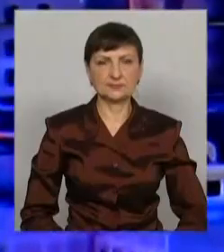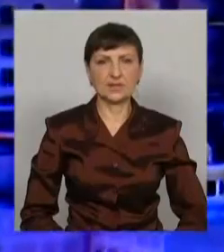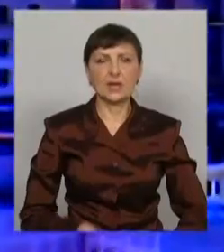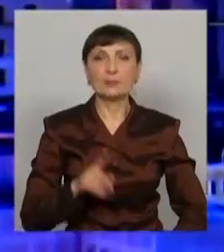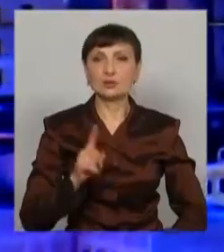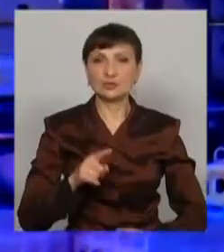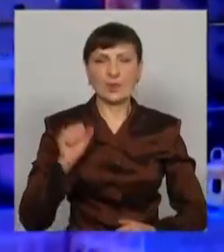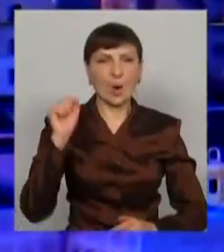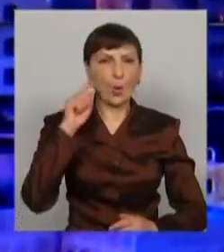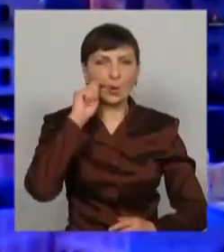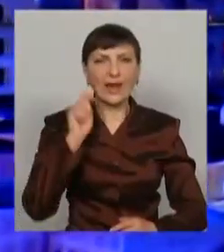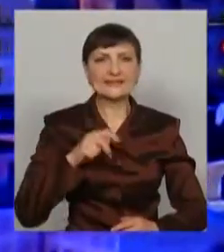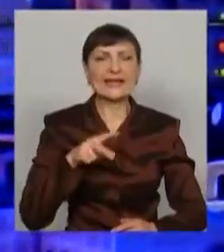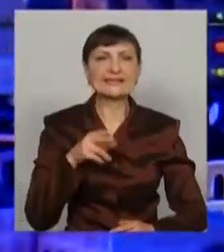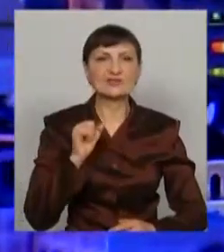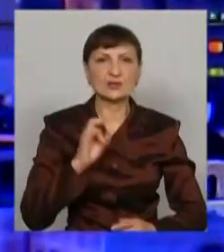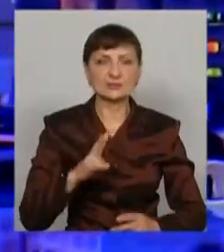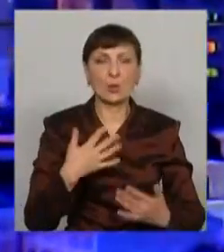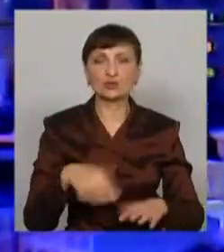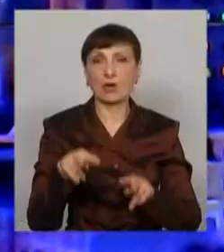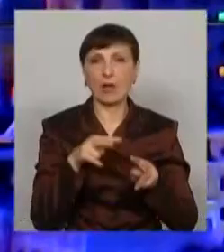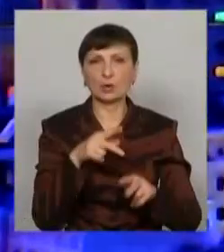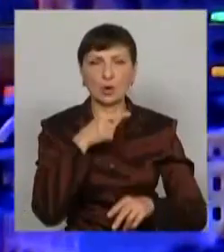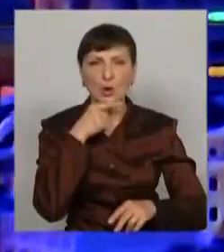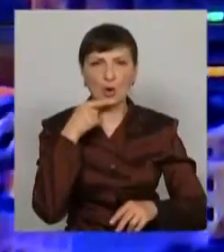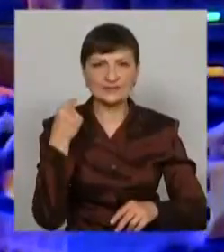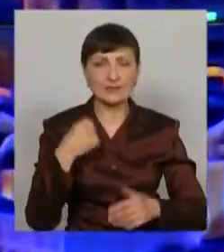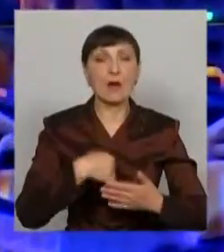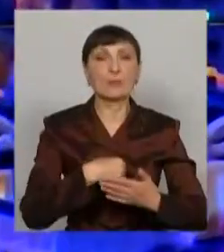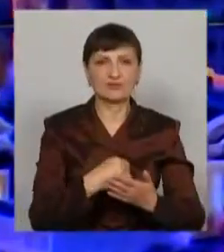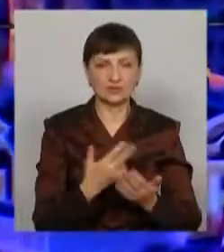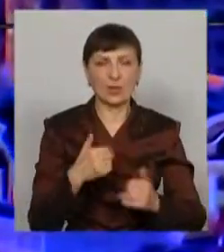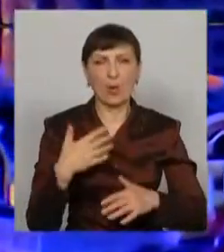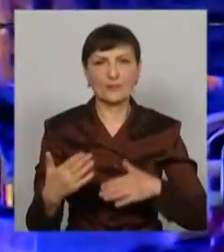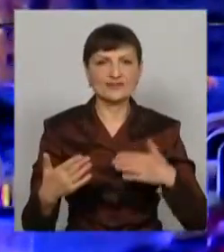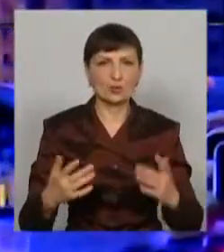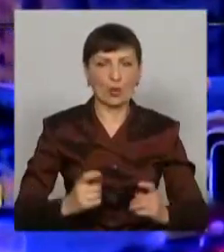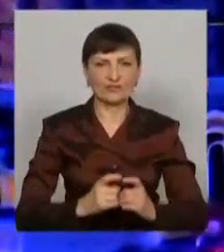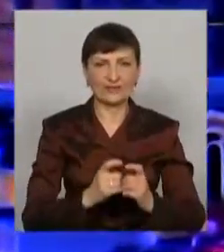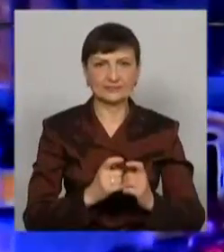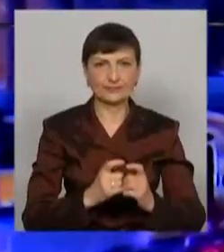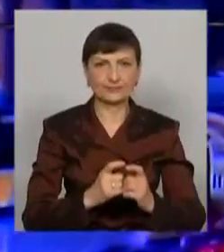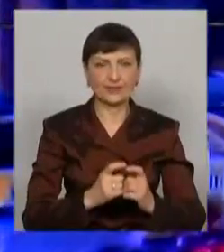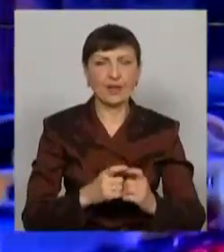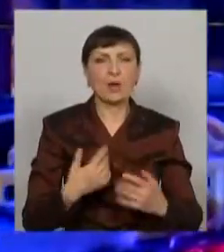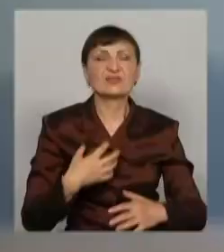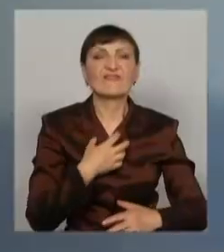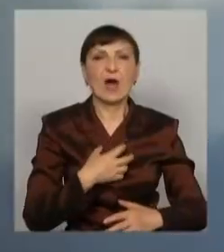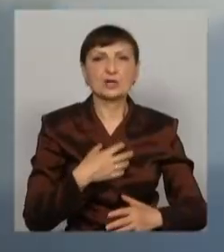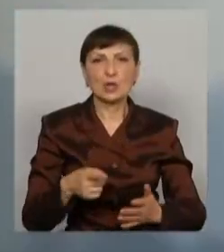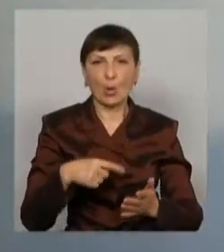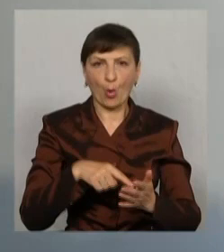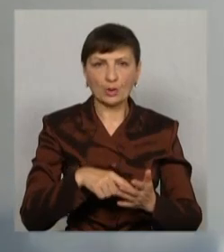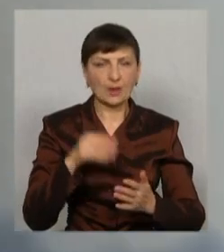Между тем, украинский Лисичанск перешел под контроль России. Это подтверждают обе стороны конфликта. Стратегическая важность города,